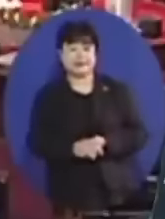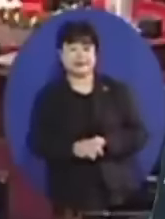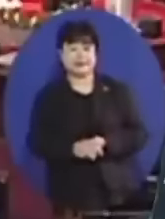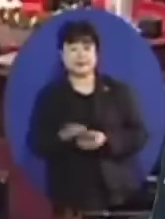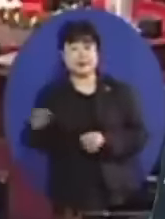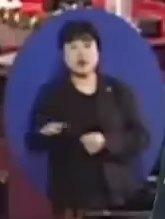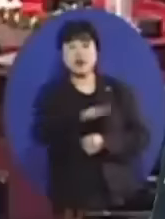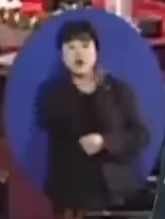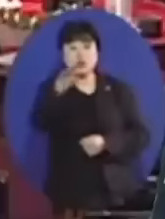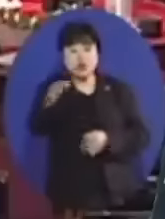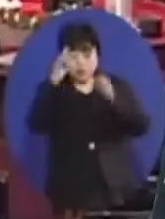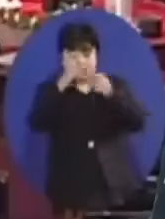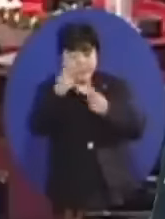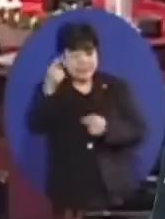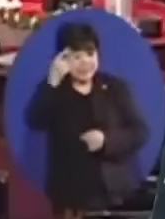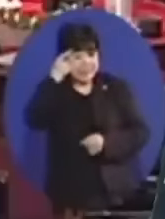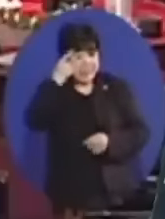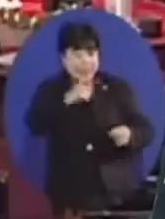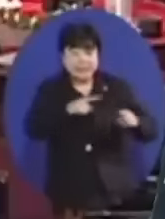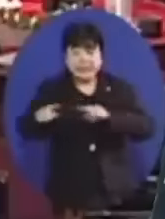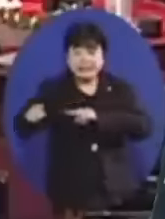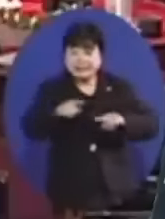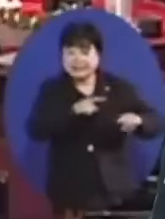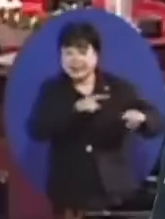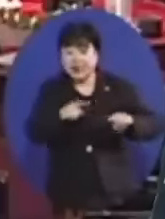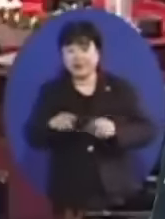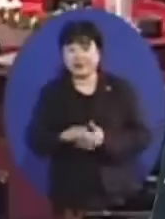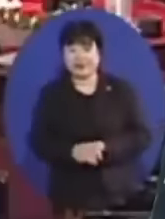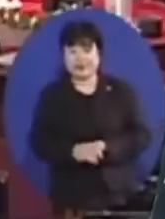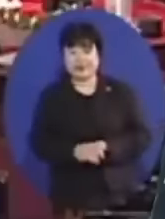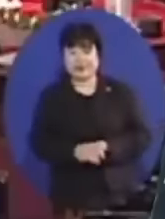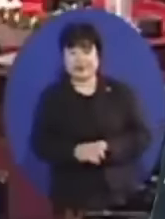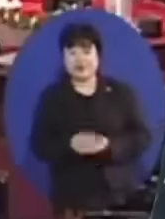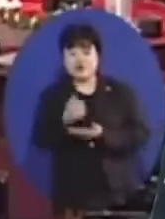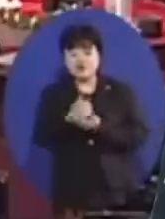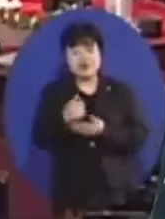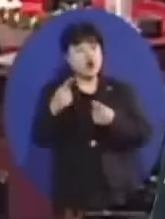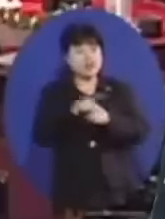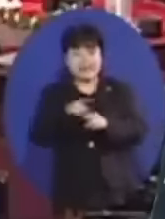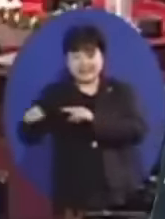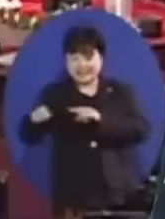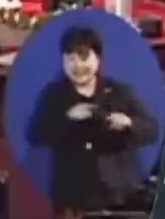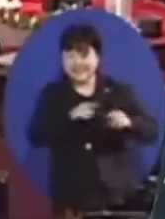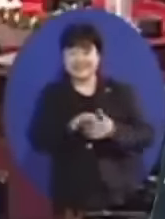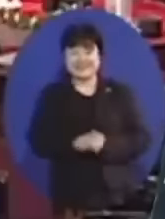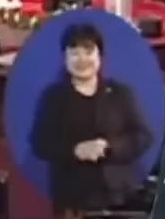우리 눈에 보이지 않은 생각을 다스리는 것이 우리 운명을 다스리는 것입니다.